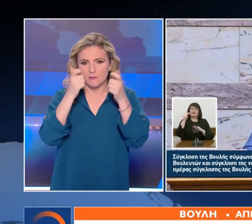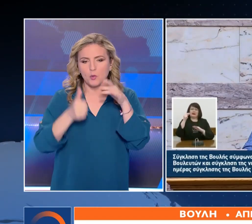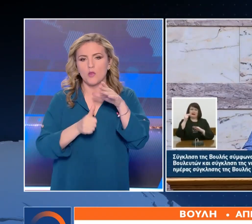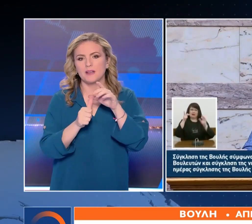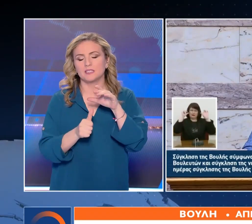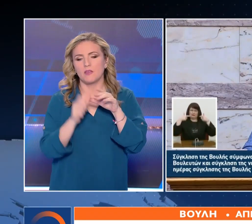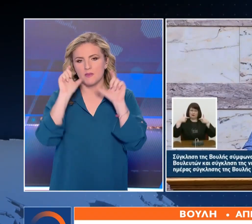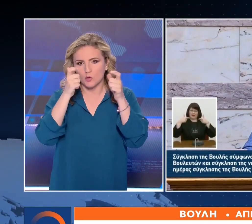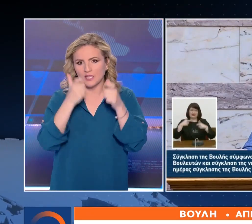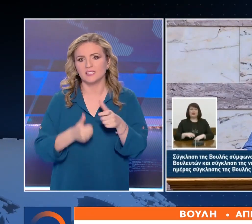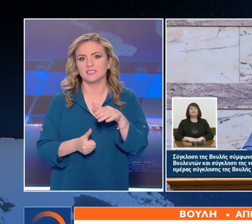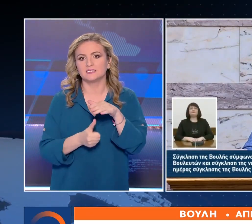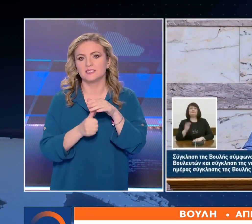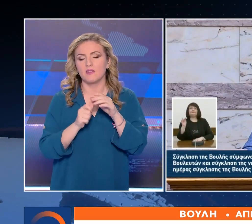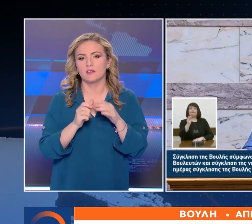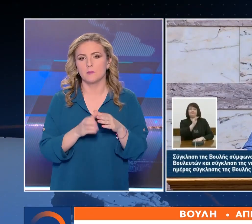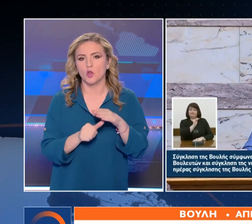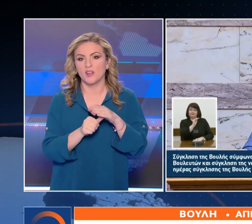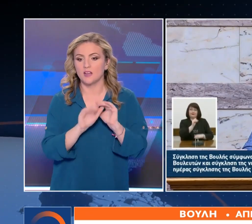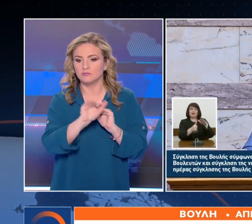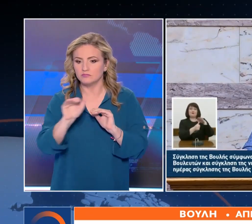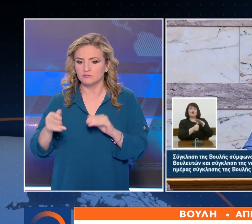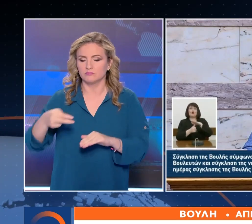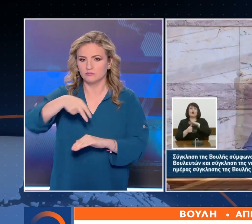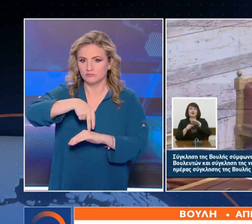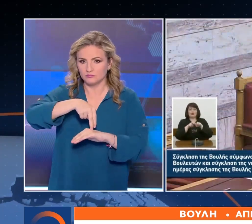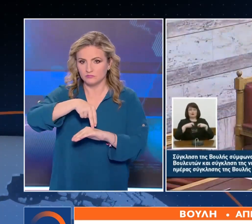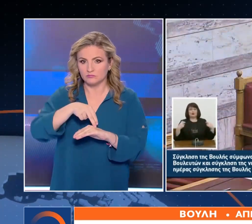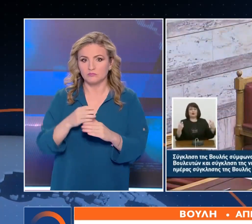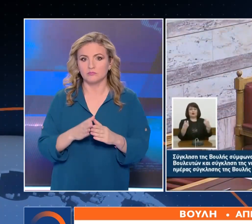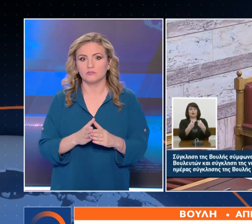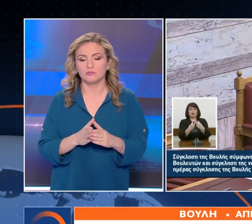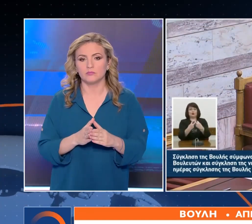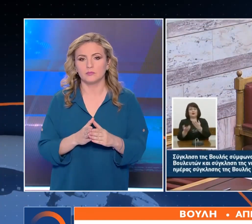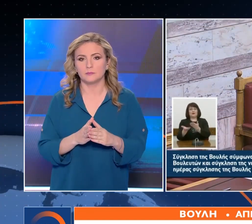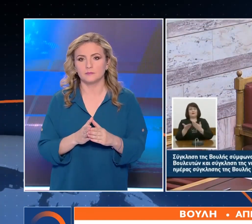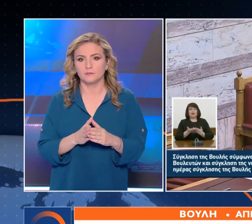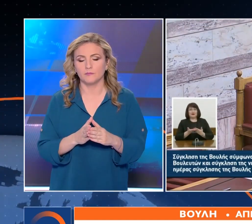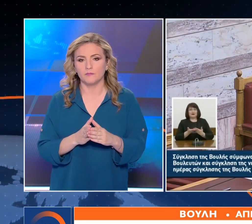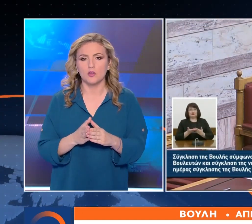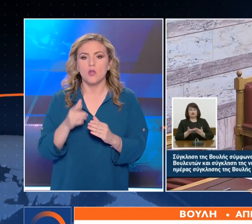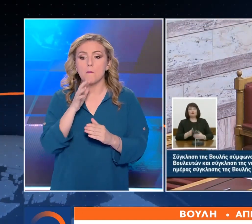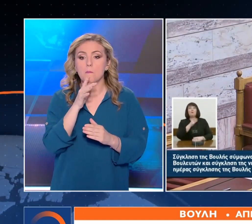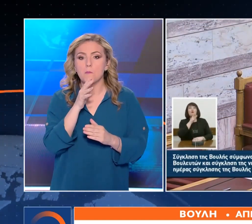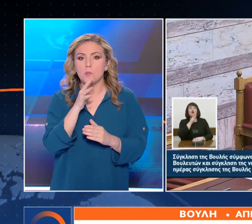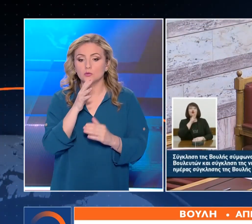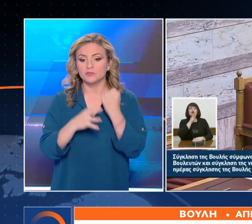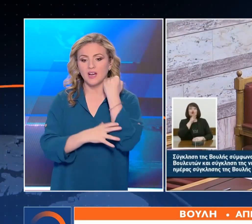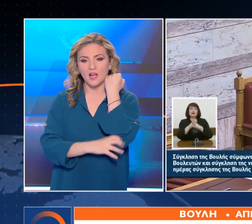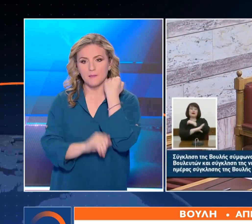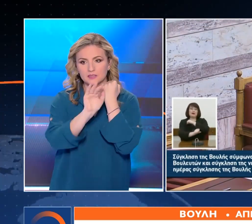δημοκρατίας. Καλούνται στο Προεδρείο για την επικούρηση του έργου του ως προσωρινή